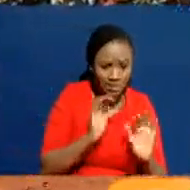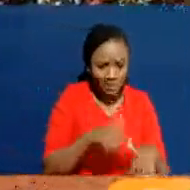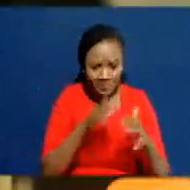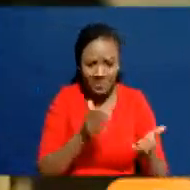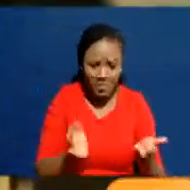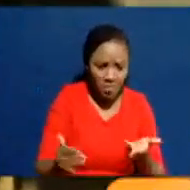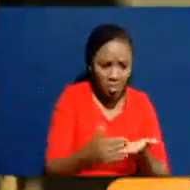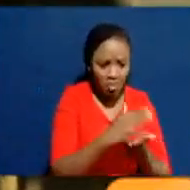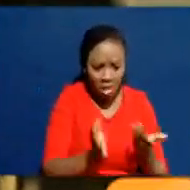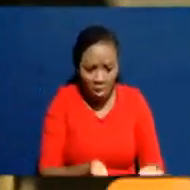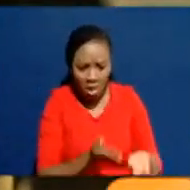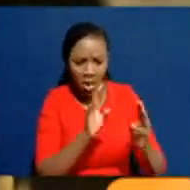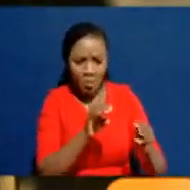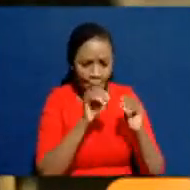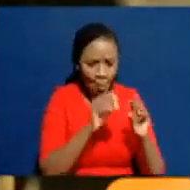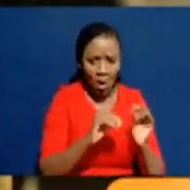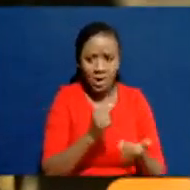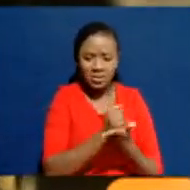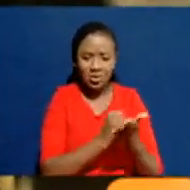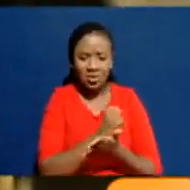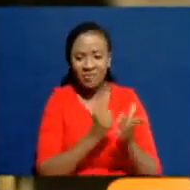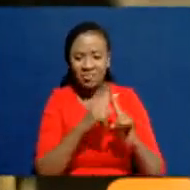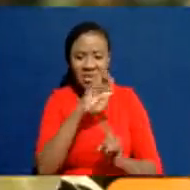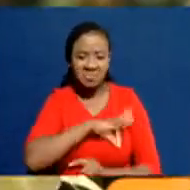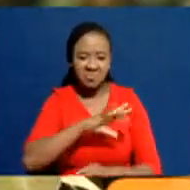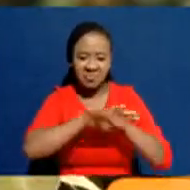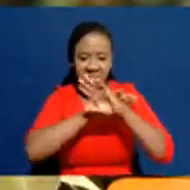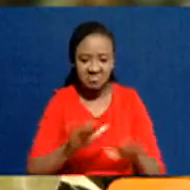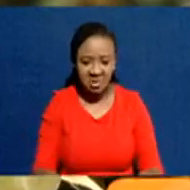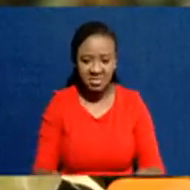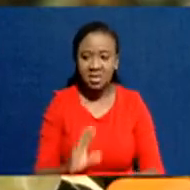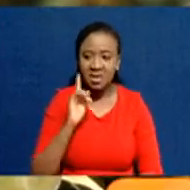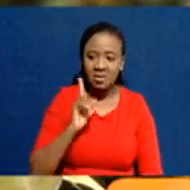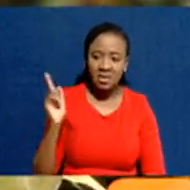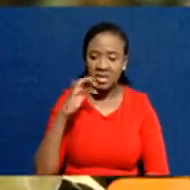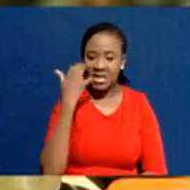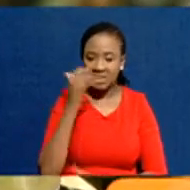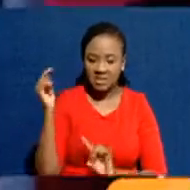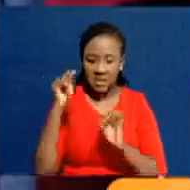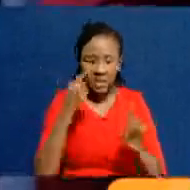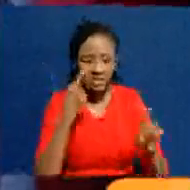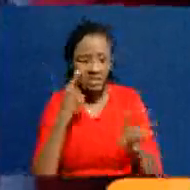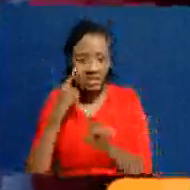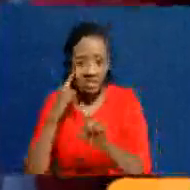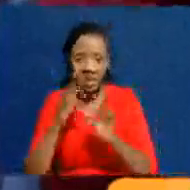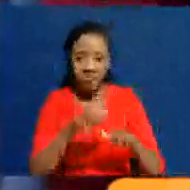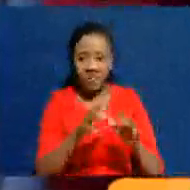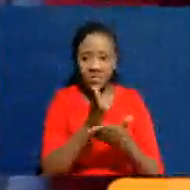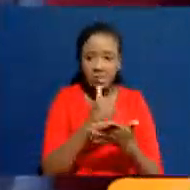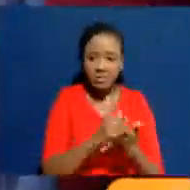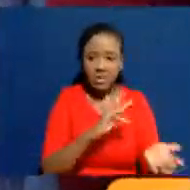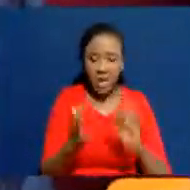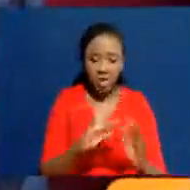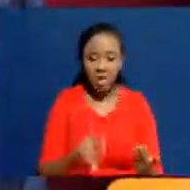hawapati lolote, huku akimkaribisha naibu rais shambani mwake na kumuonyesha kazi hiyo. Na baadaye ikafika wakati wakulima